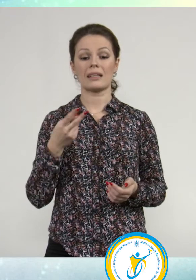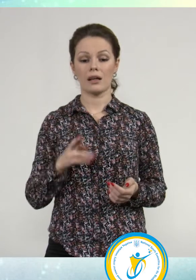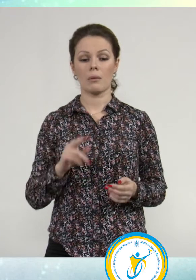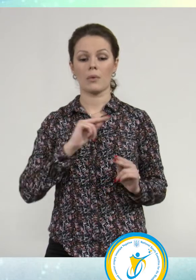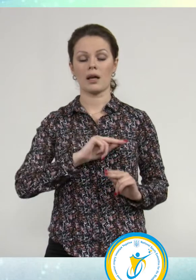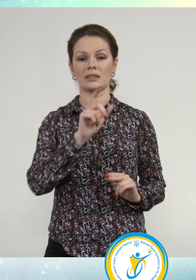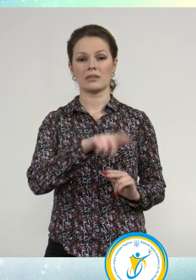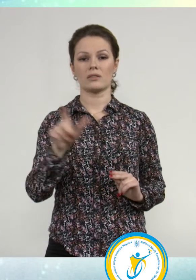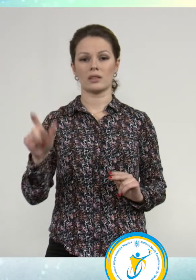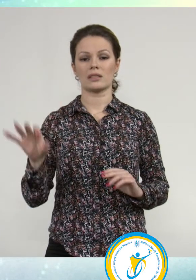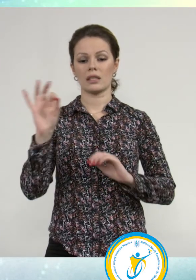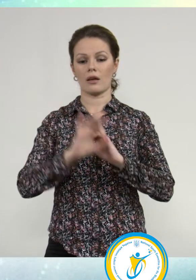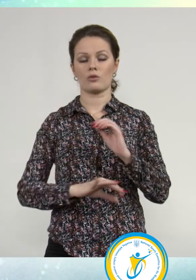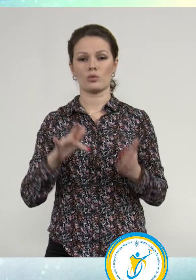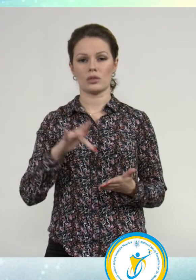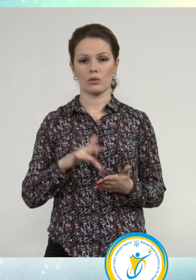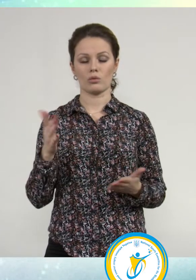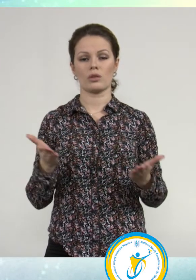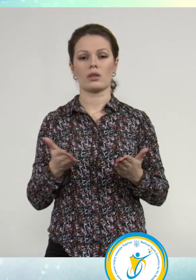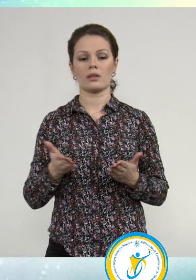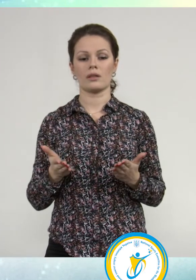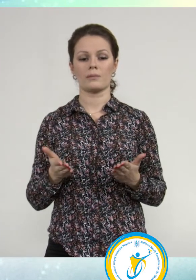всіх працівників Західного центру, які